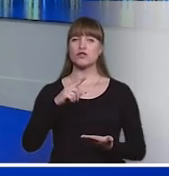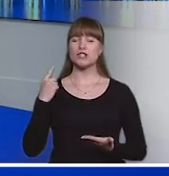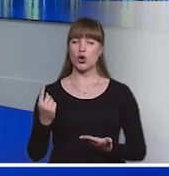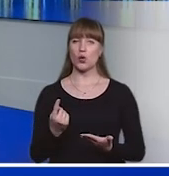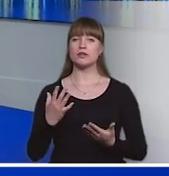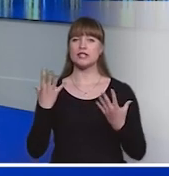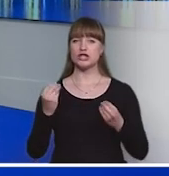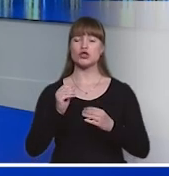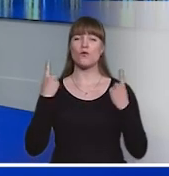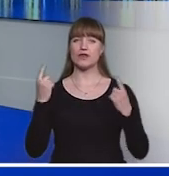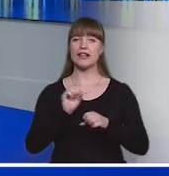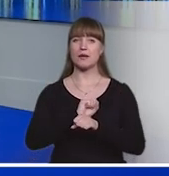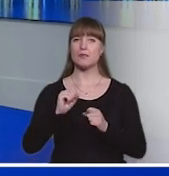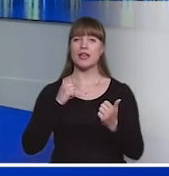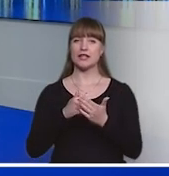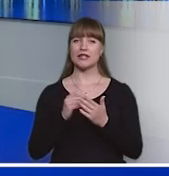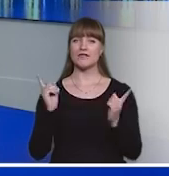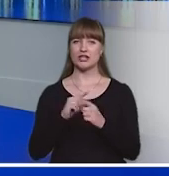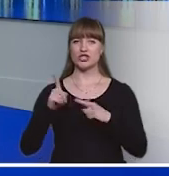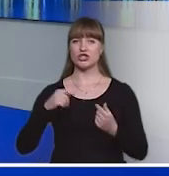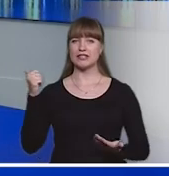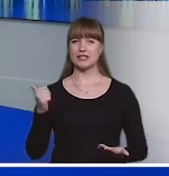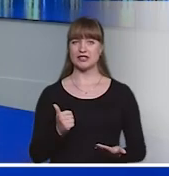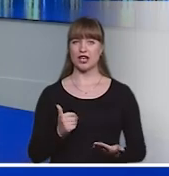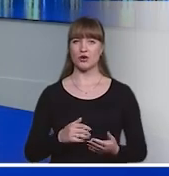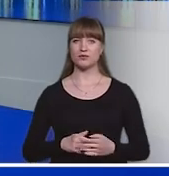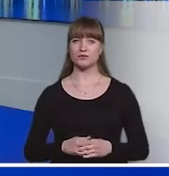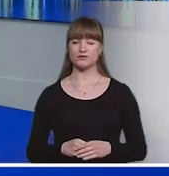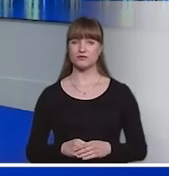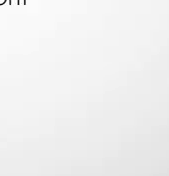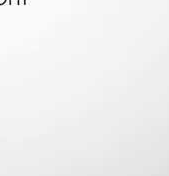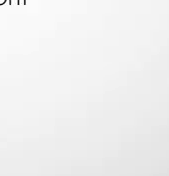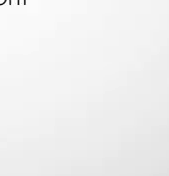ветеранов и всех жителей Ростовской области с Днем Великой Победы. До встречи через неделю.